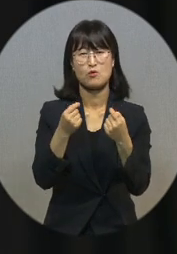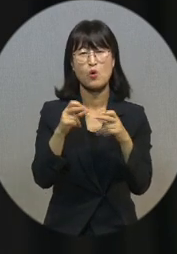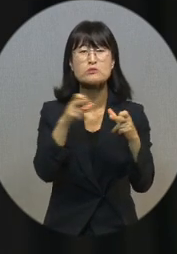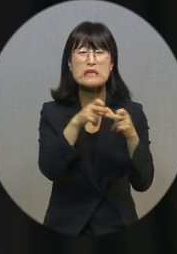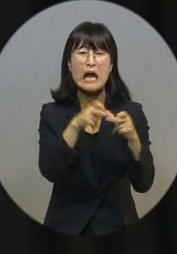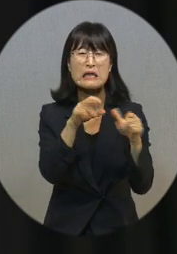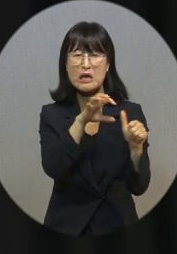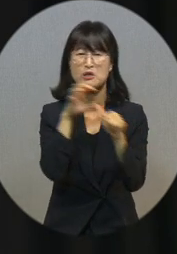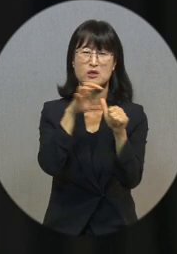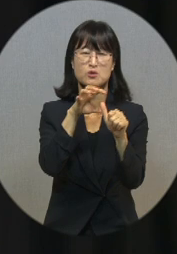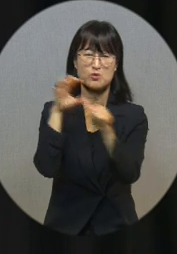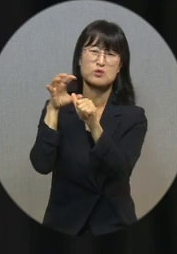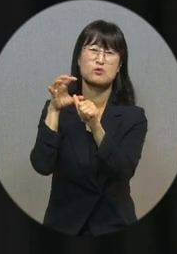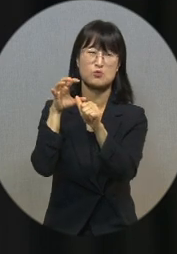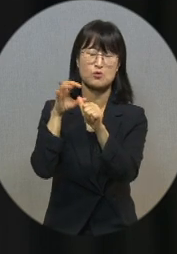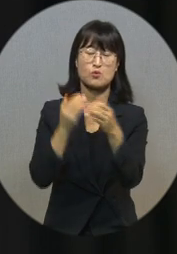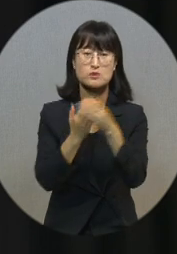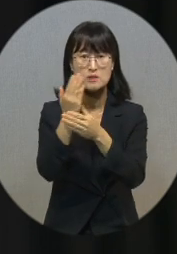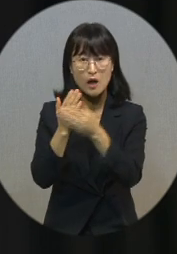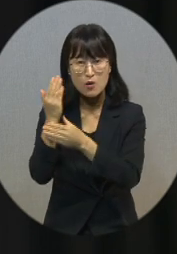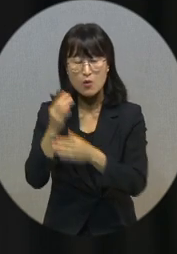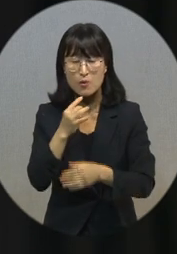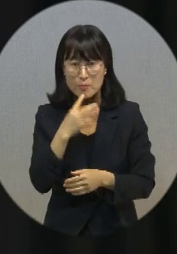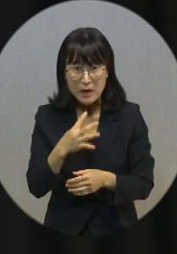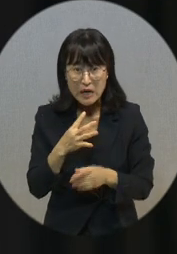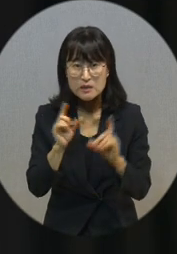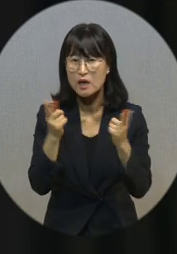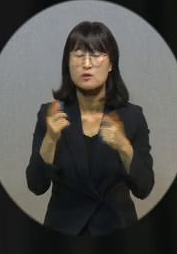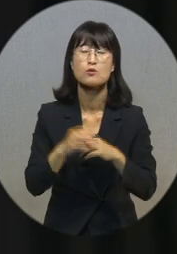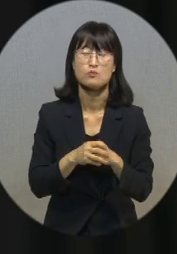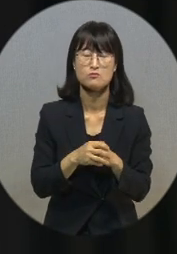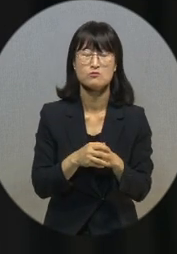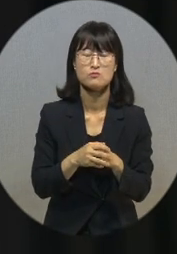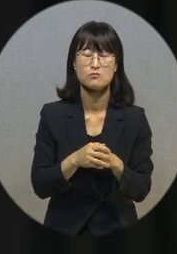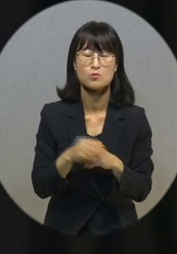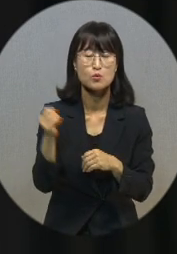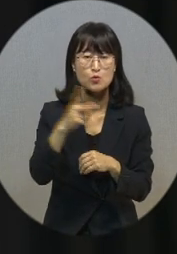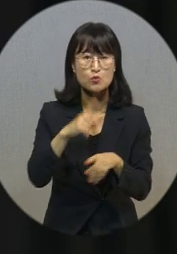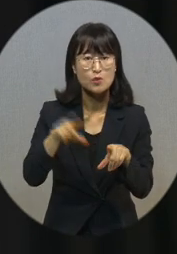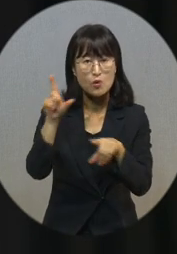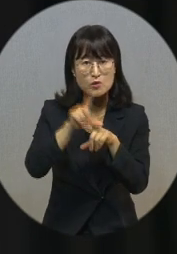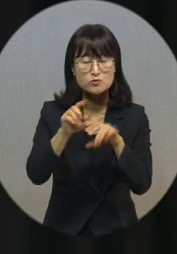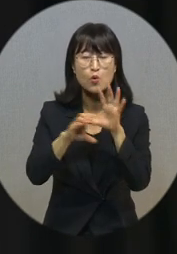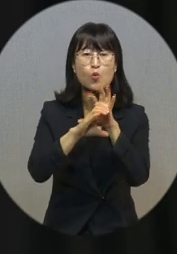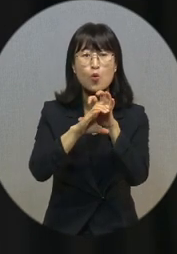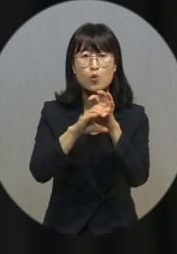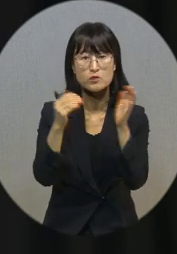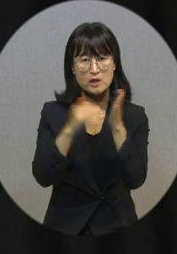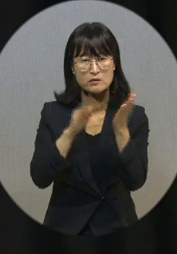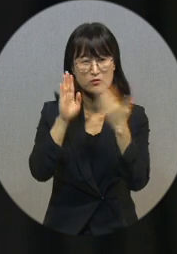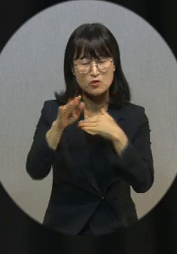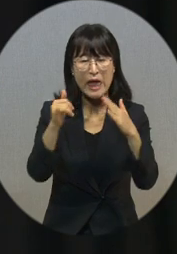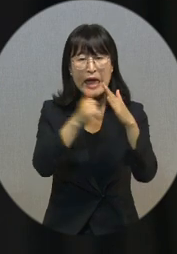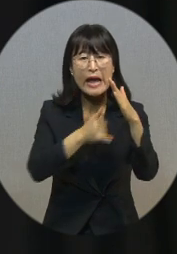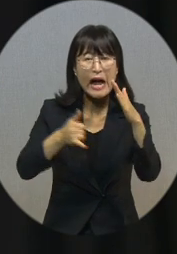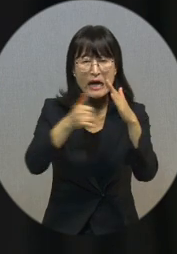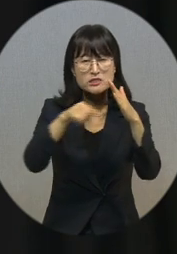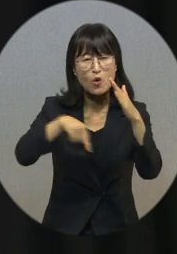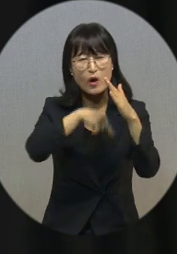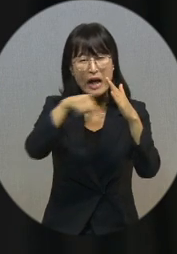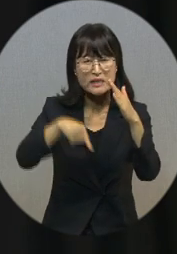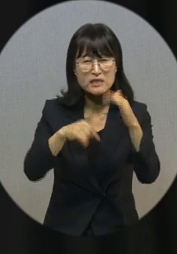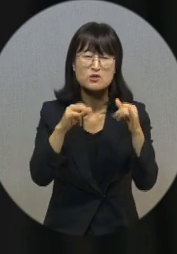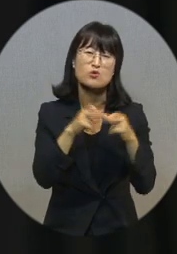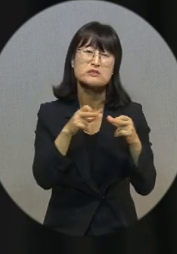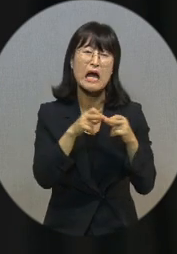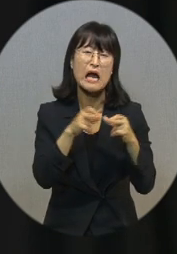있는데요. 그런 사건들뿐만 아니라 이제 코로나 이제 이후에 가정 학대 사건도 네. 증가하고 있는 현실입니다.